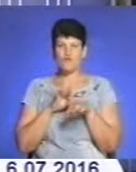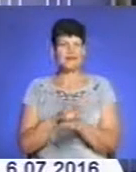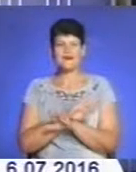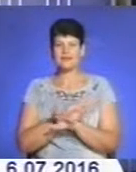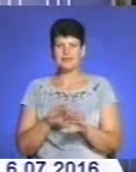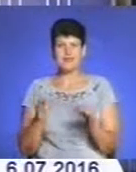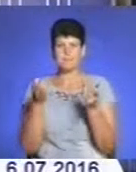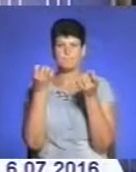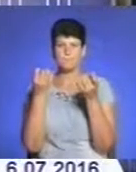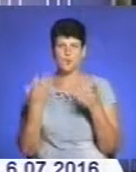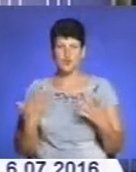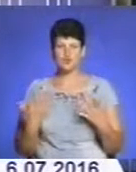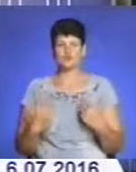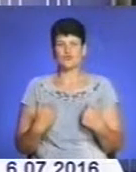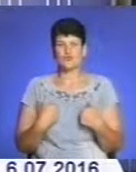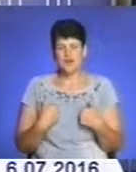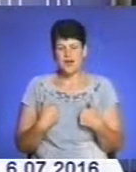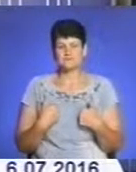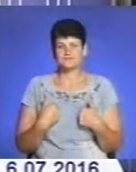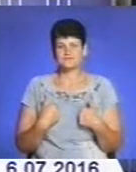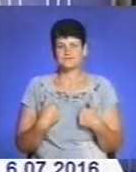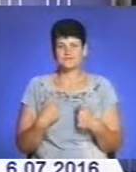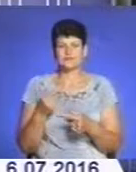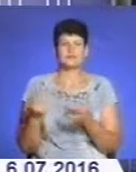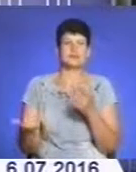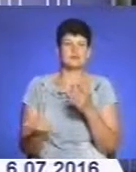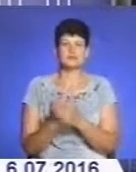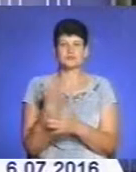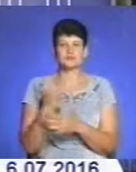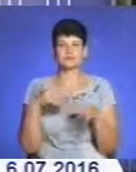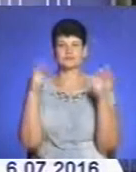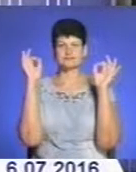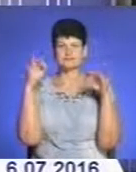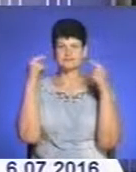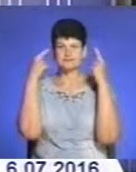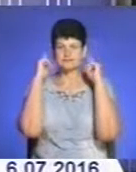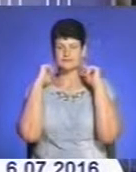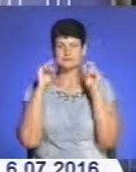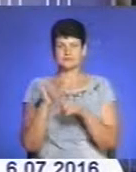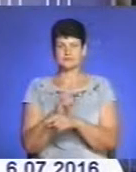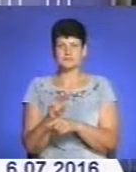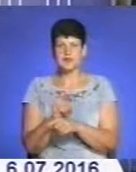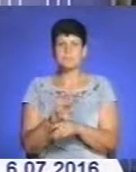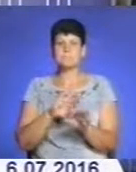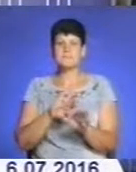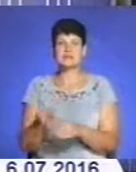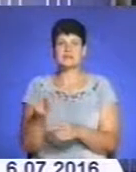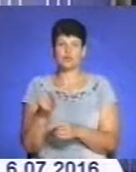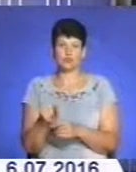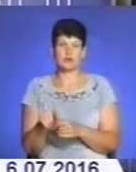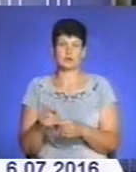нам черговий раз, як кажуть, народі навішали локшини на вуха після того, як ми вже